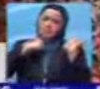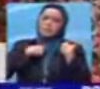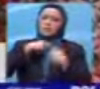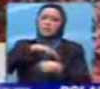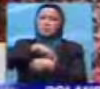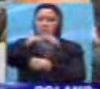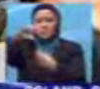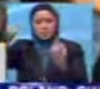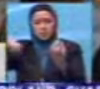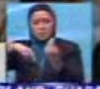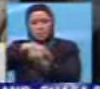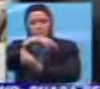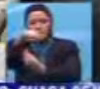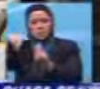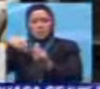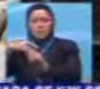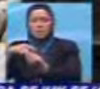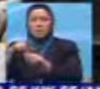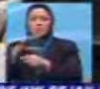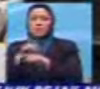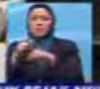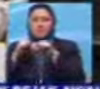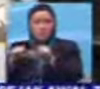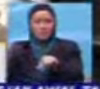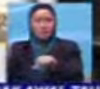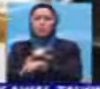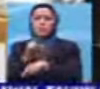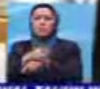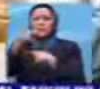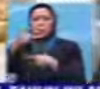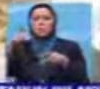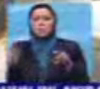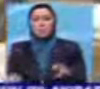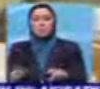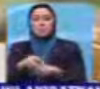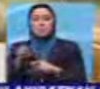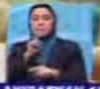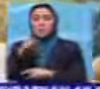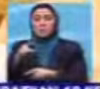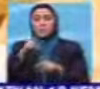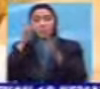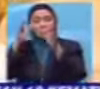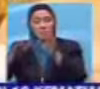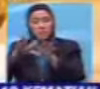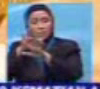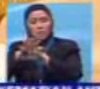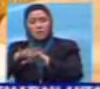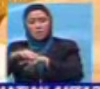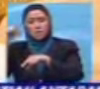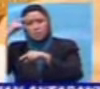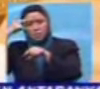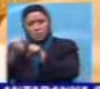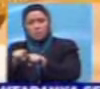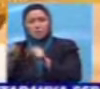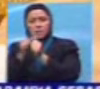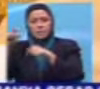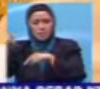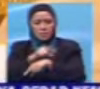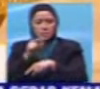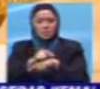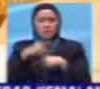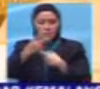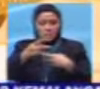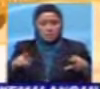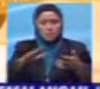kotak. Dan tinjauan kami mendapati orang ramai juga bersetuju dengan cadangan penukaran bekas polistiren kepada kotak kertas